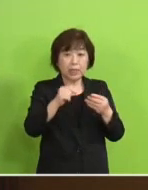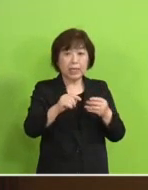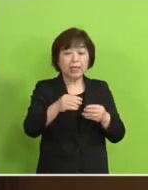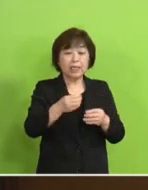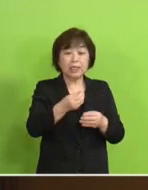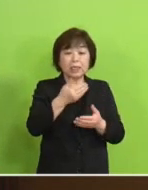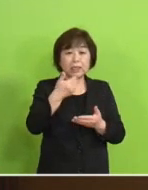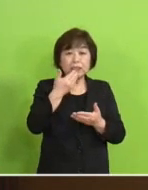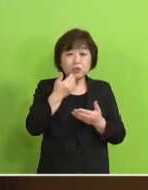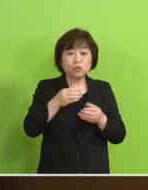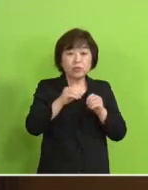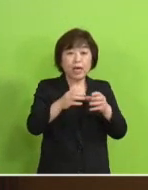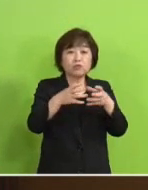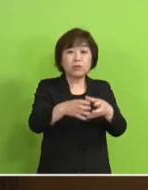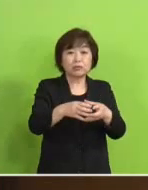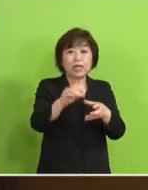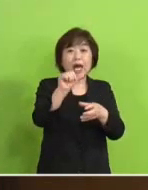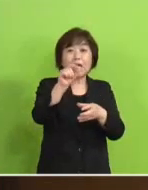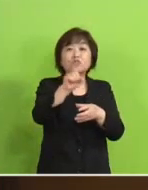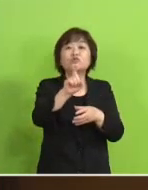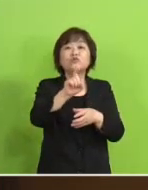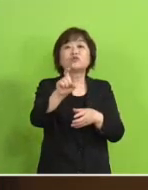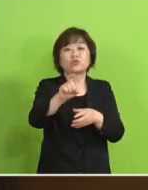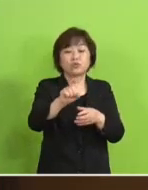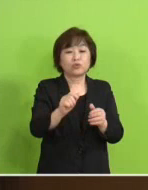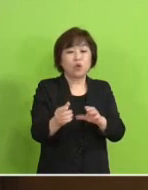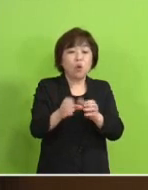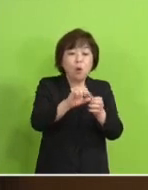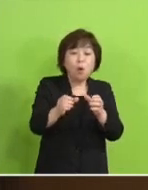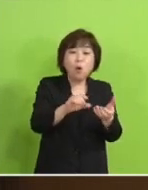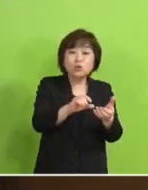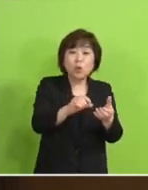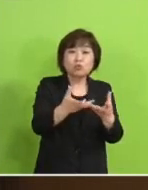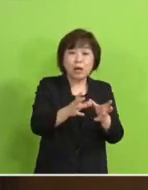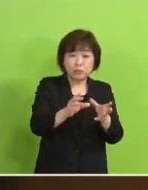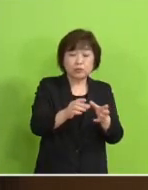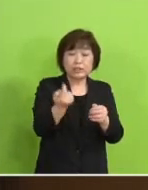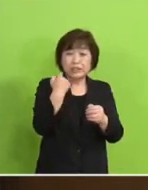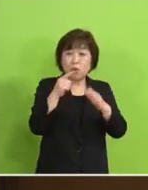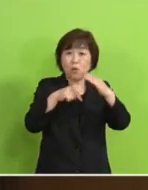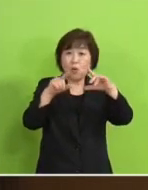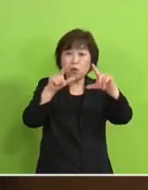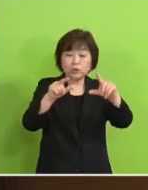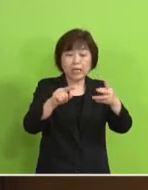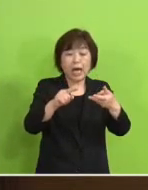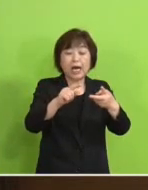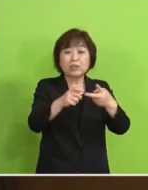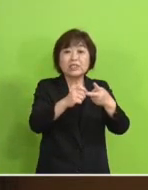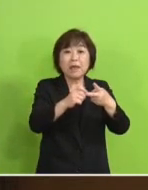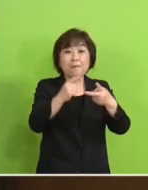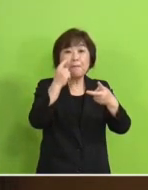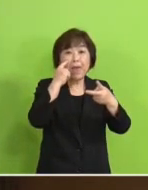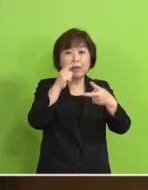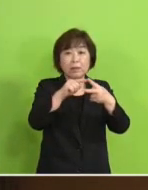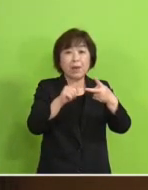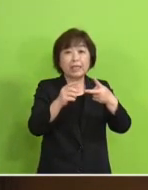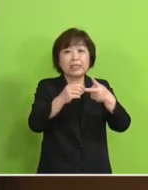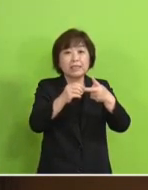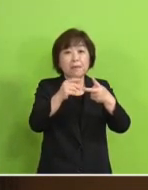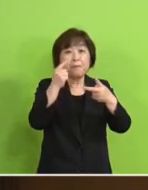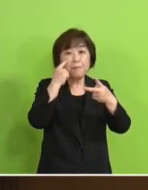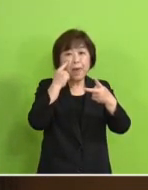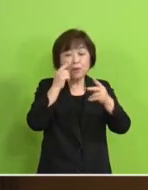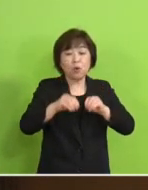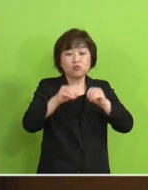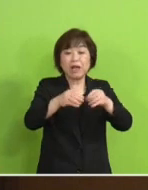店、クラスター10、ホストクラブ、昨日公表した2点目のホストクラブのクラスターでございます